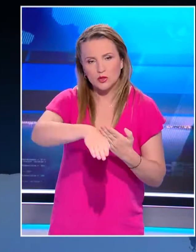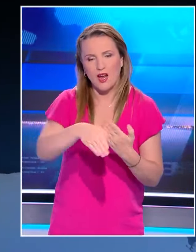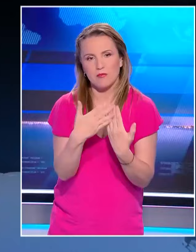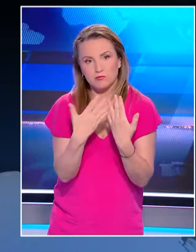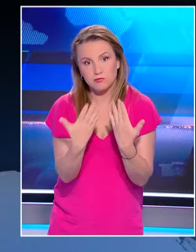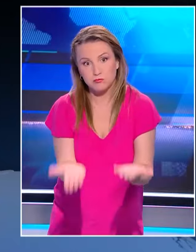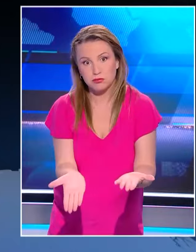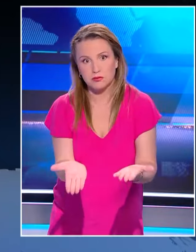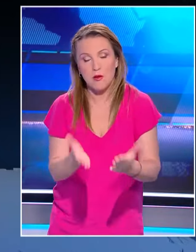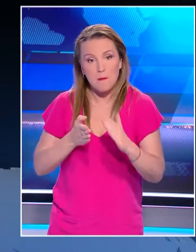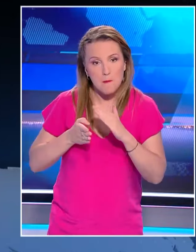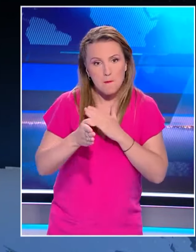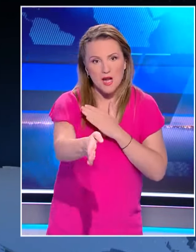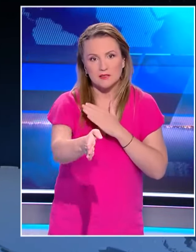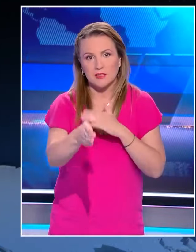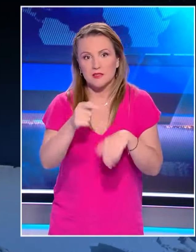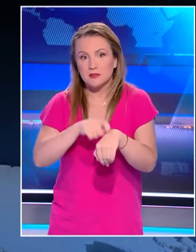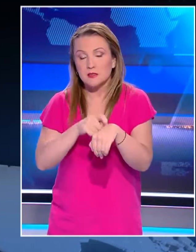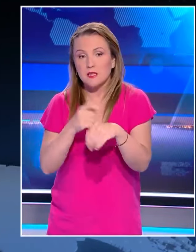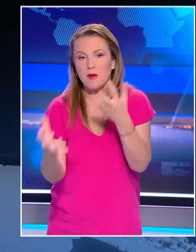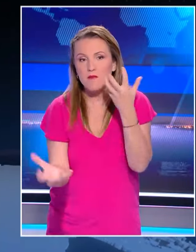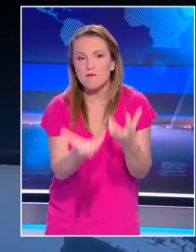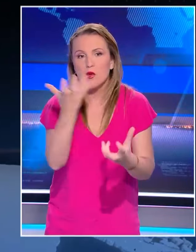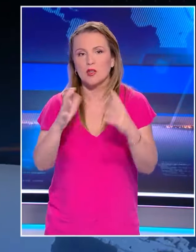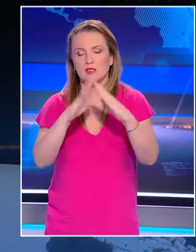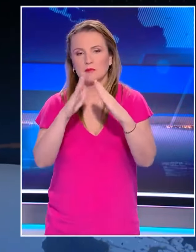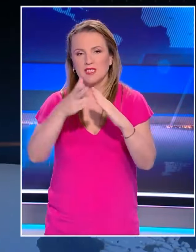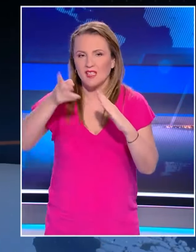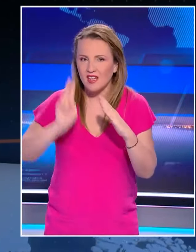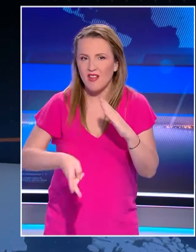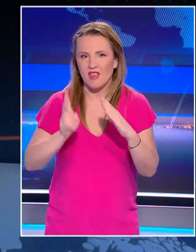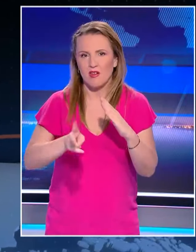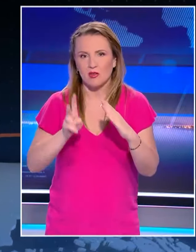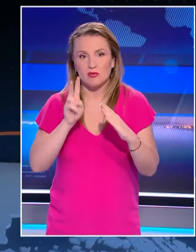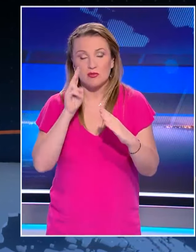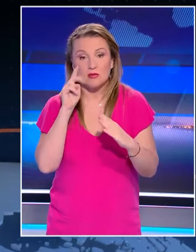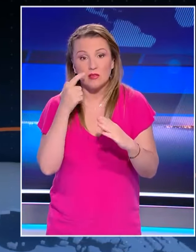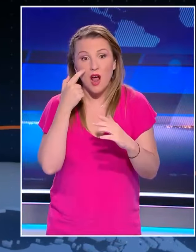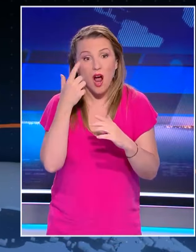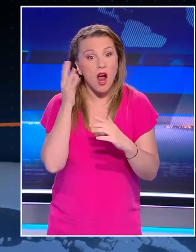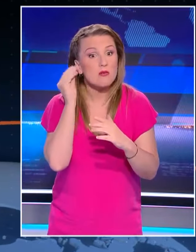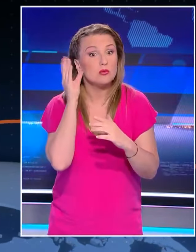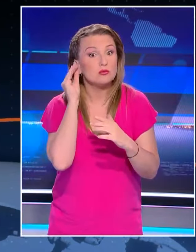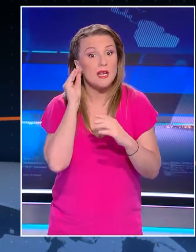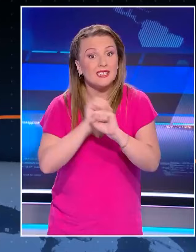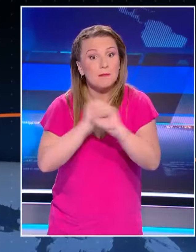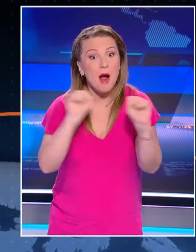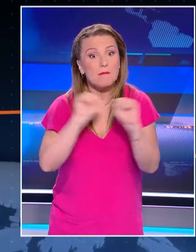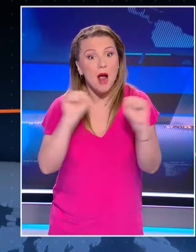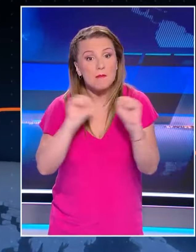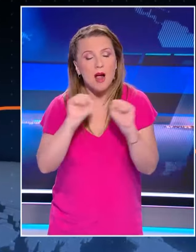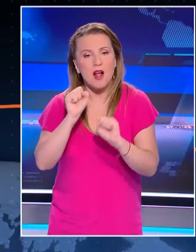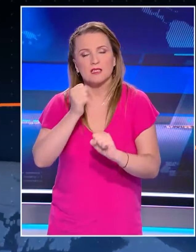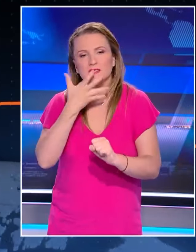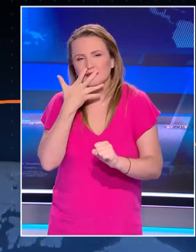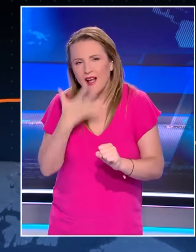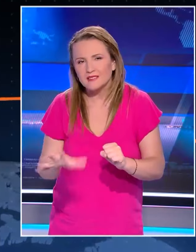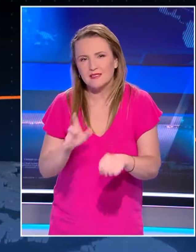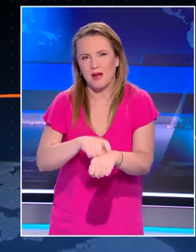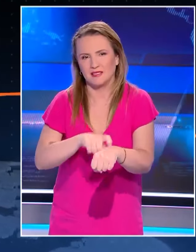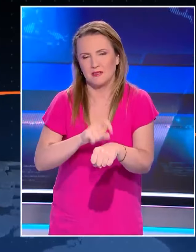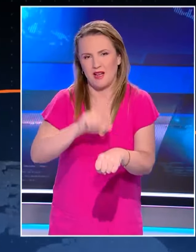καγκελόπορτα για να τις σπάσουν για να μπουν μέσα, γιατί το σπίτι κινδυνεύει άμεσα. Ακούστε εδώ τις εκκλήσεις. Είναι δραματικές οι